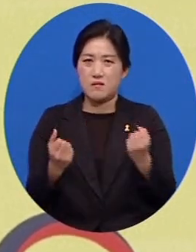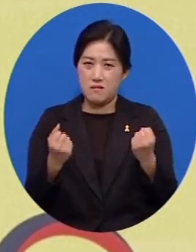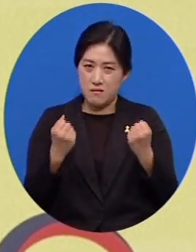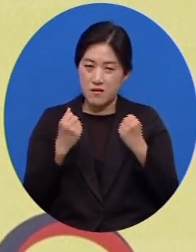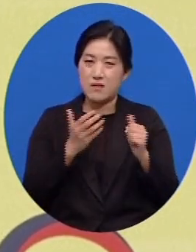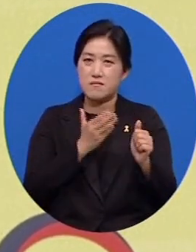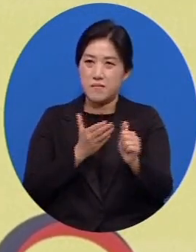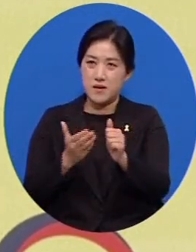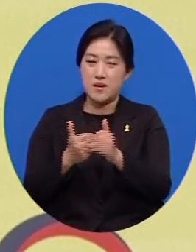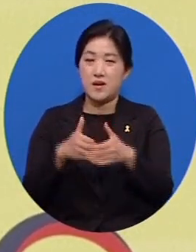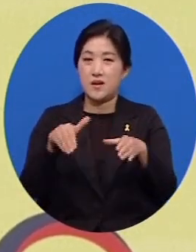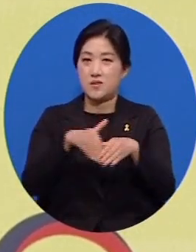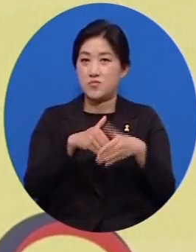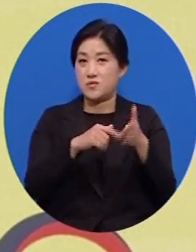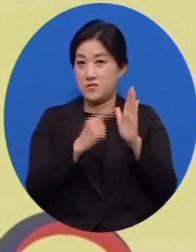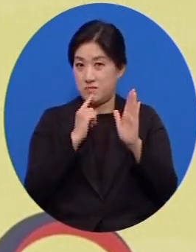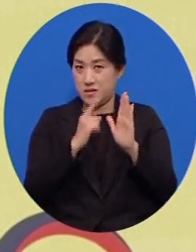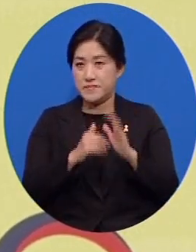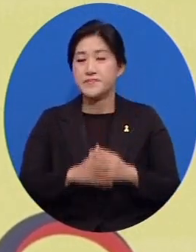건강하시길 바랍니다.